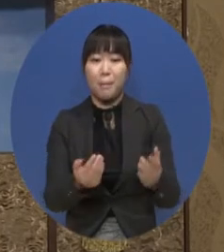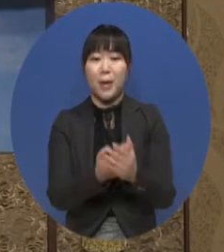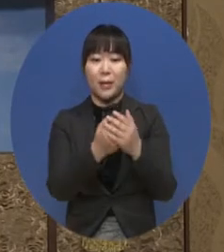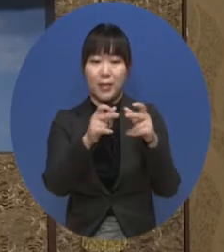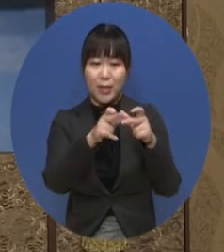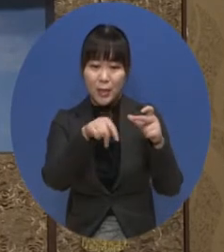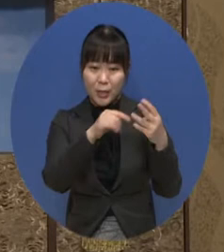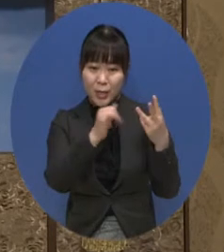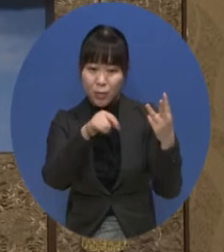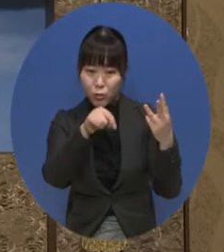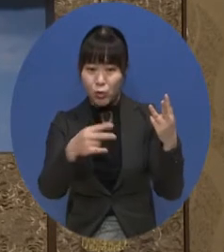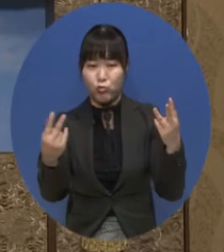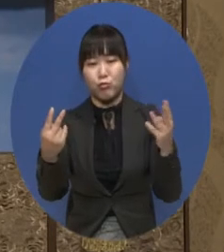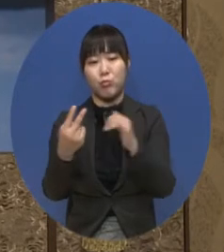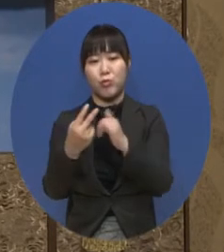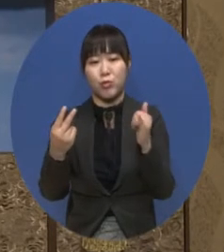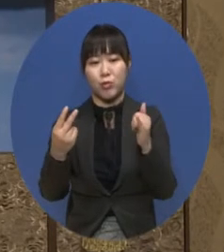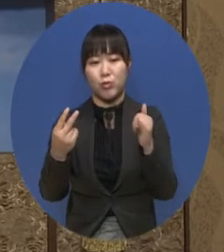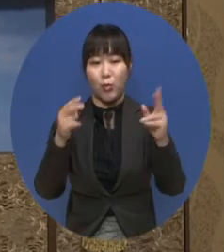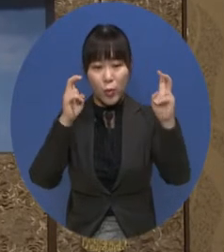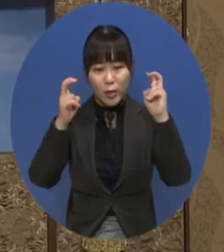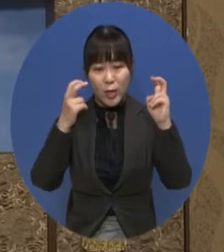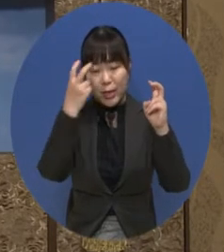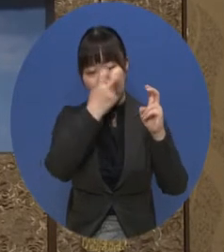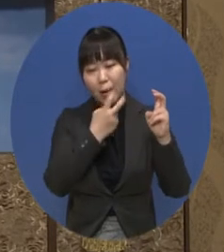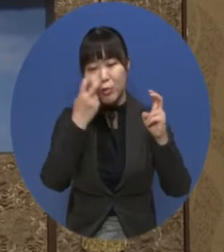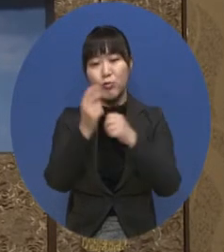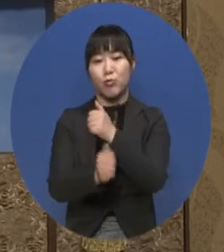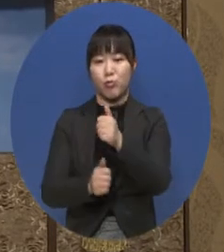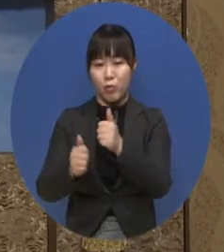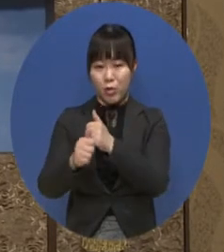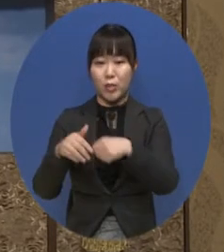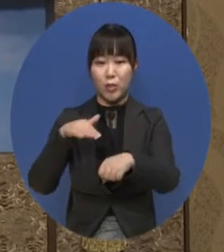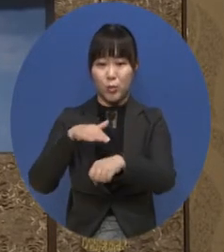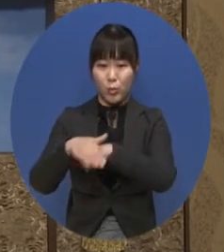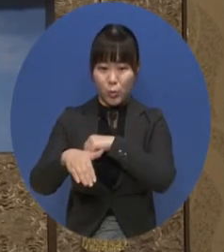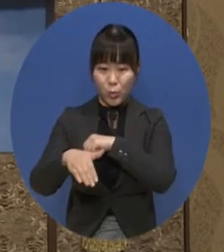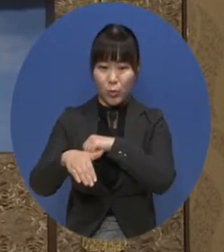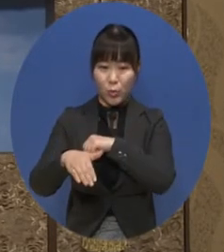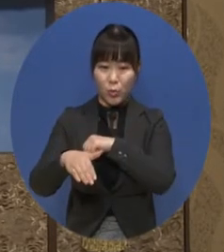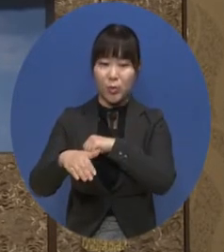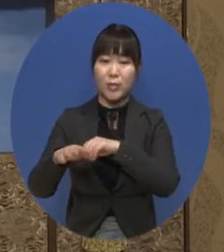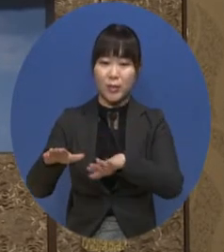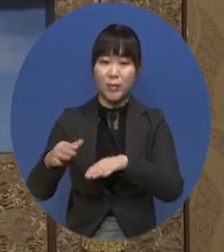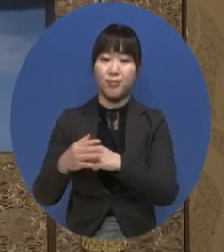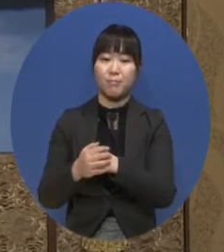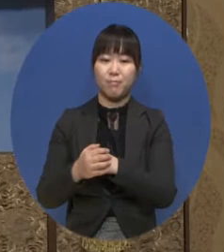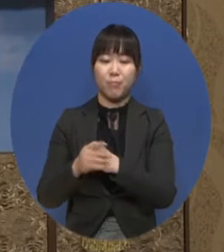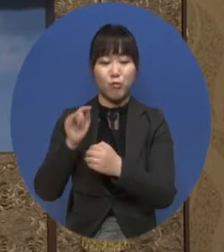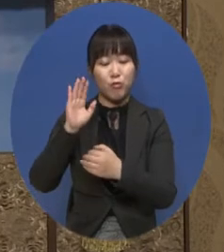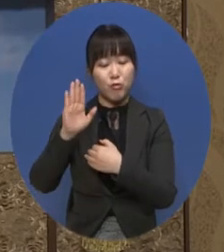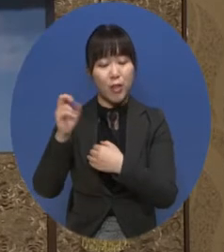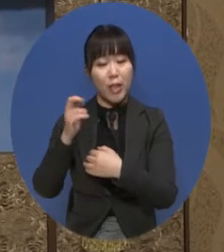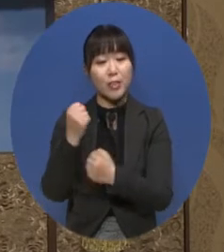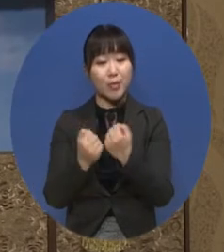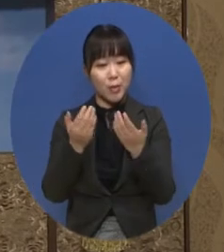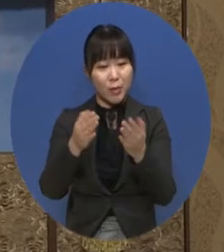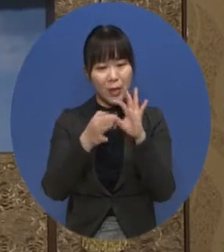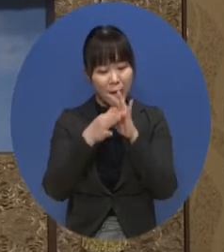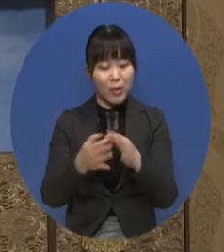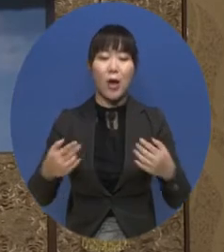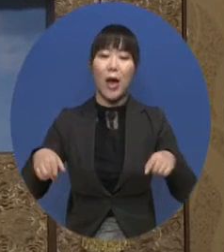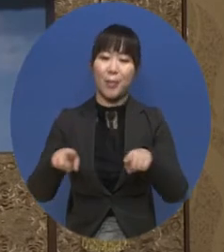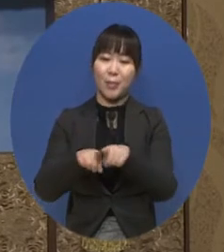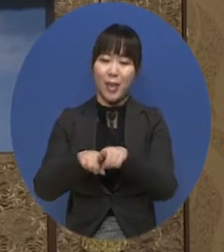3분 중에 2분 아직 저희 회사에 이제 감수위원 형식으로 제가 이제 뒤에서 자세히 말씀드릴 텐데 네. 계속